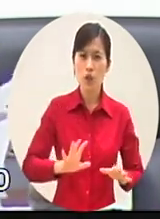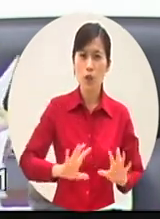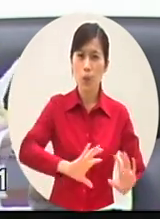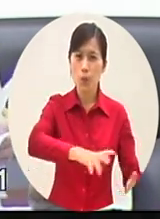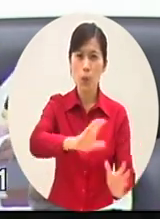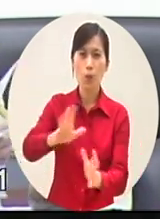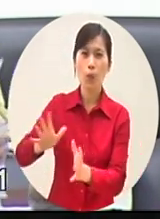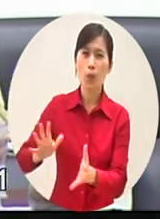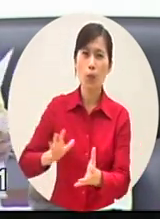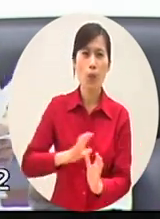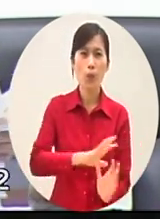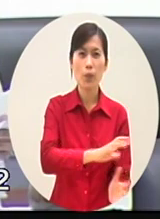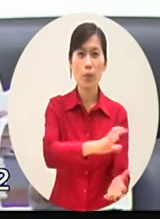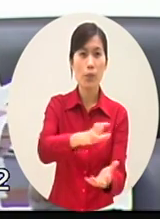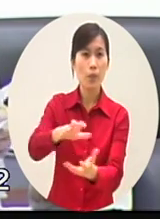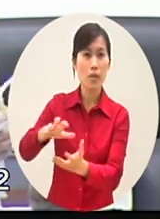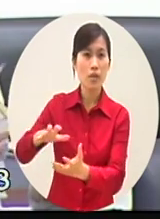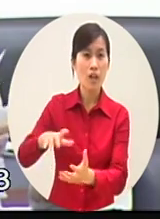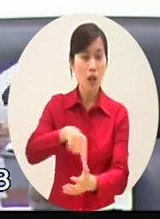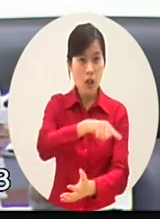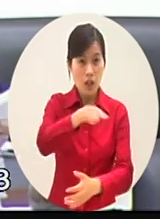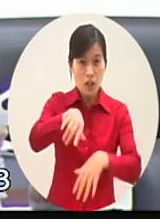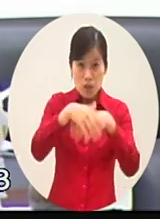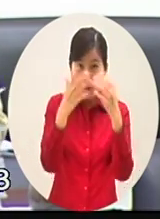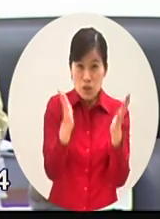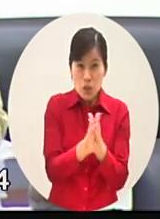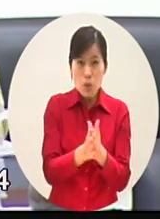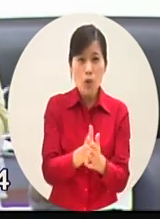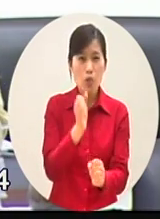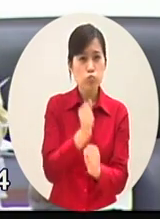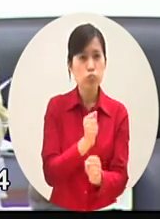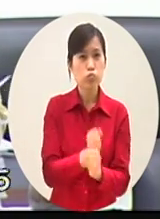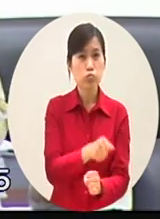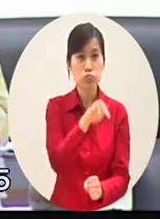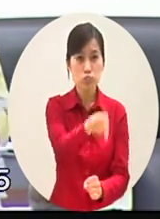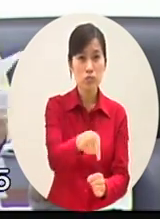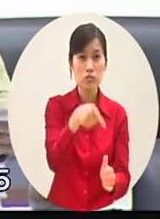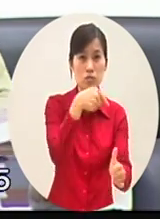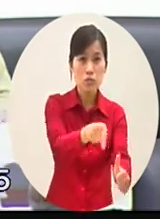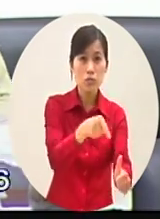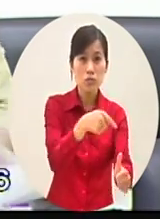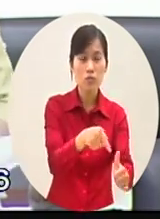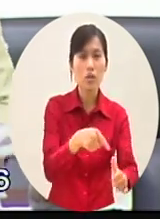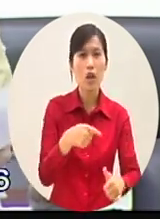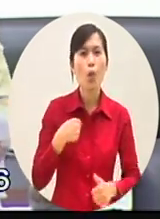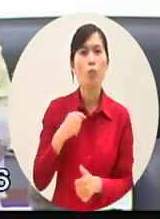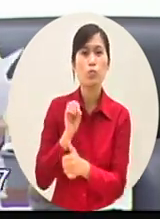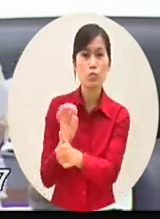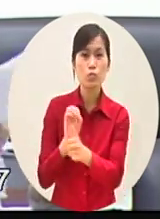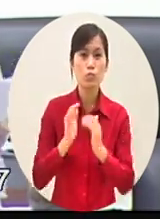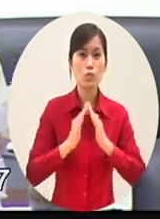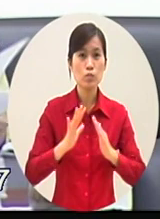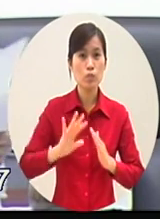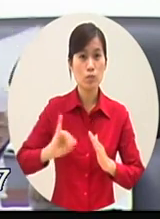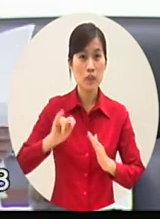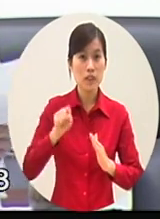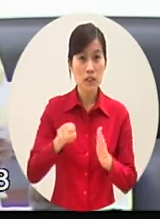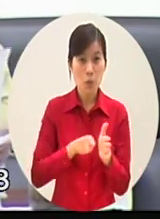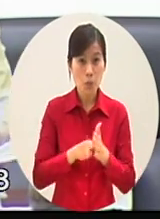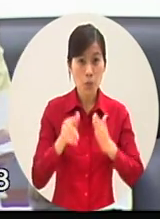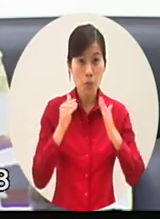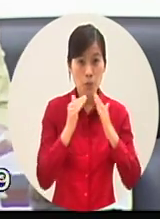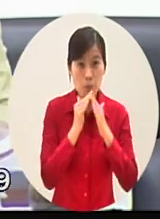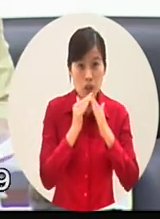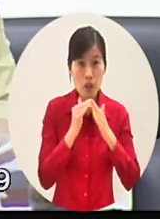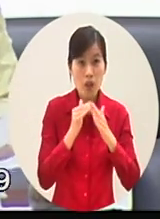先恐后都在想要做这一块。那我又告诉我们的市长，其实这一块的专家全部